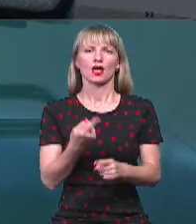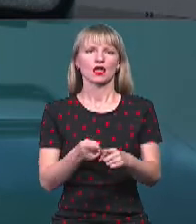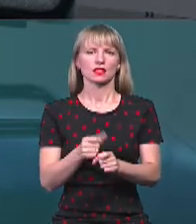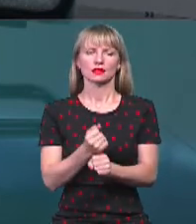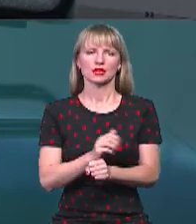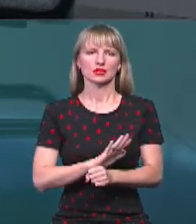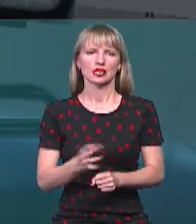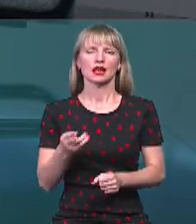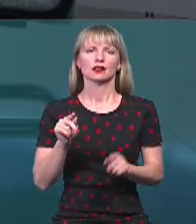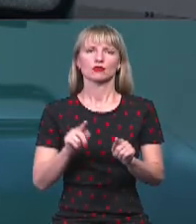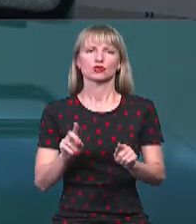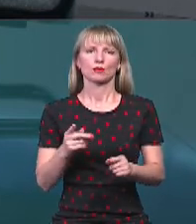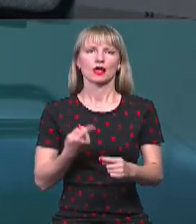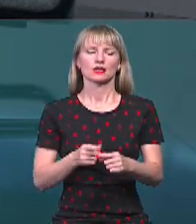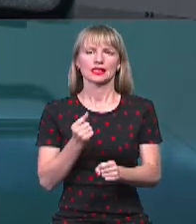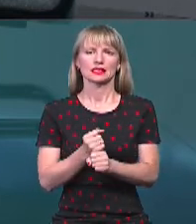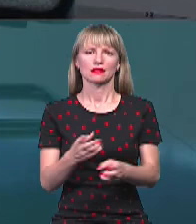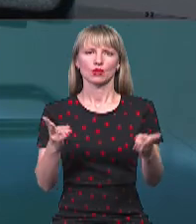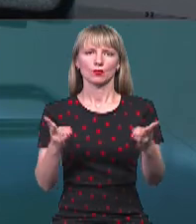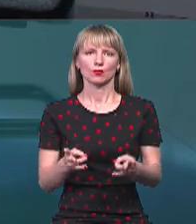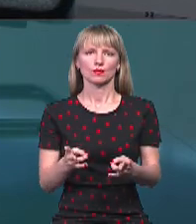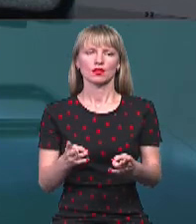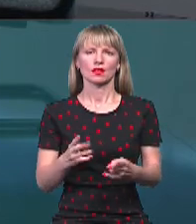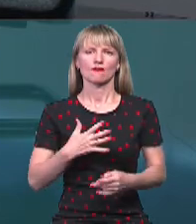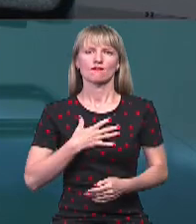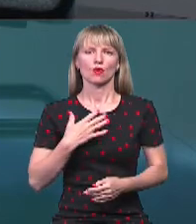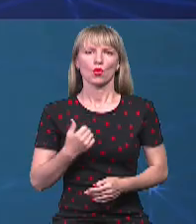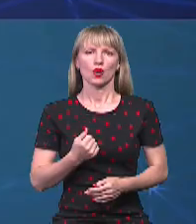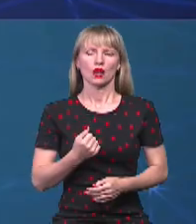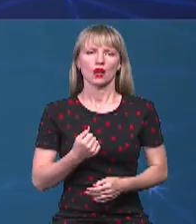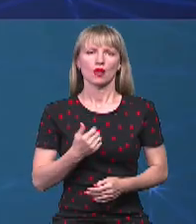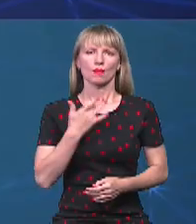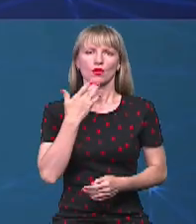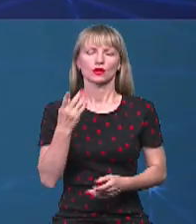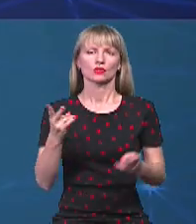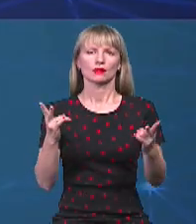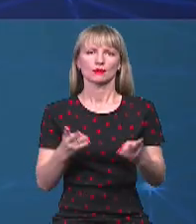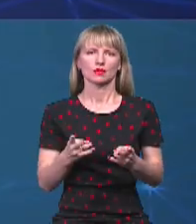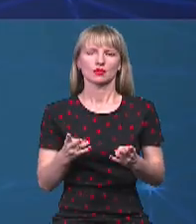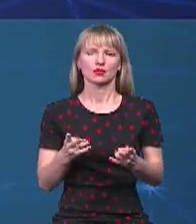делаете. Для того, чтобы это делать, необходима воля политическая, необходима